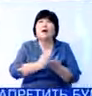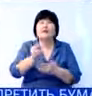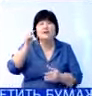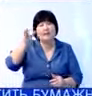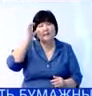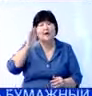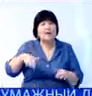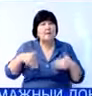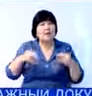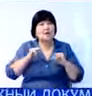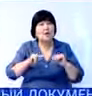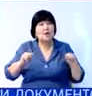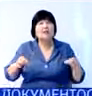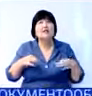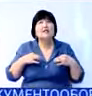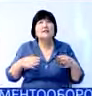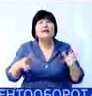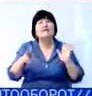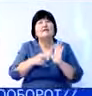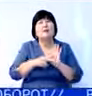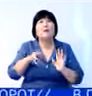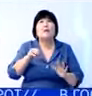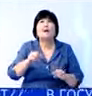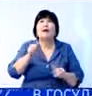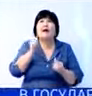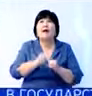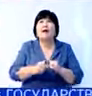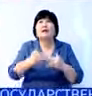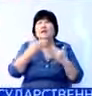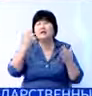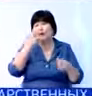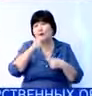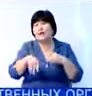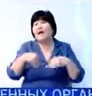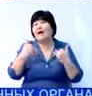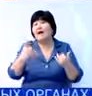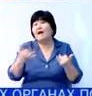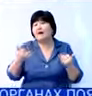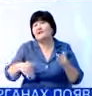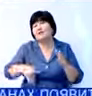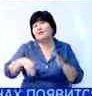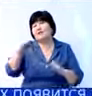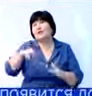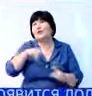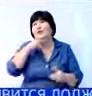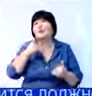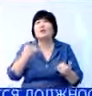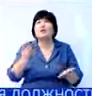образования, поздравил учителей с праздником 8 марта. Каждой в народных традициях были оказаны высокие